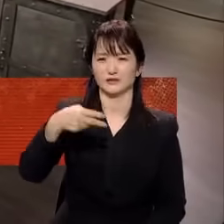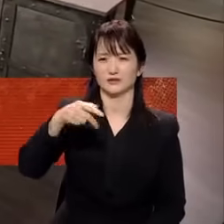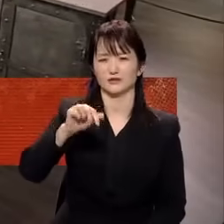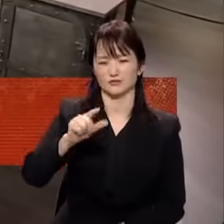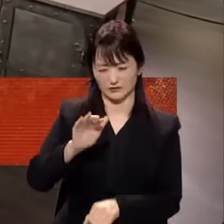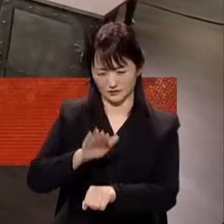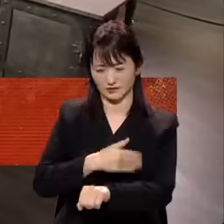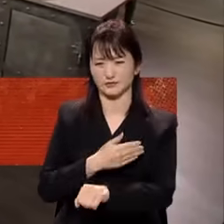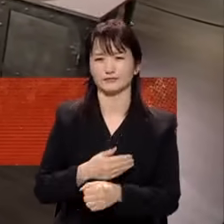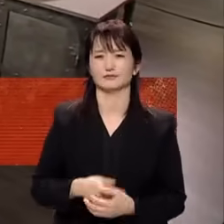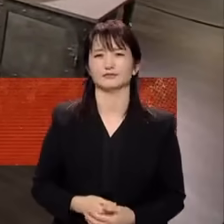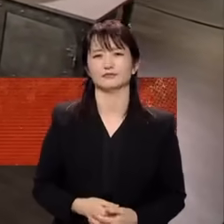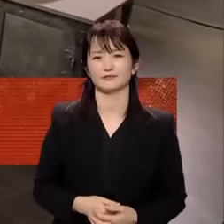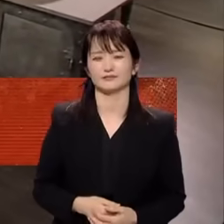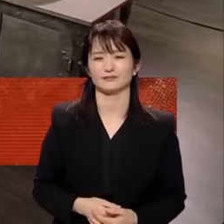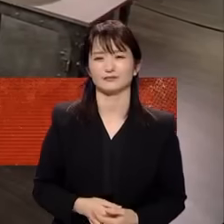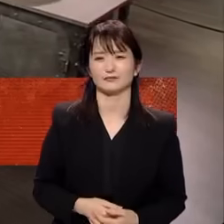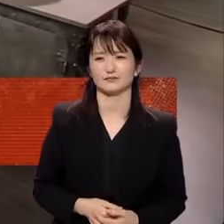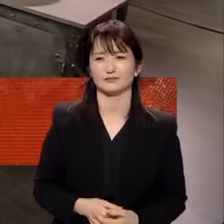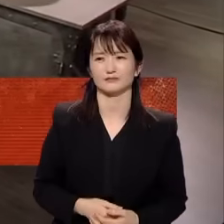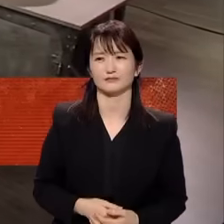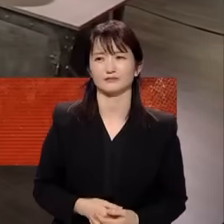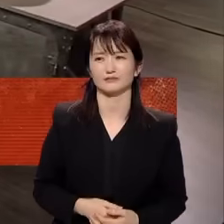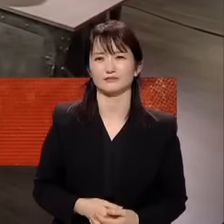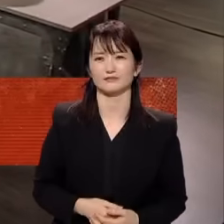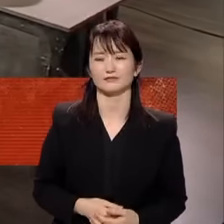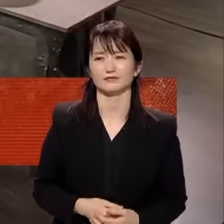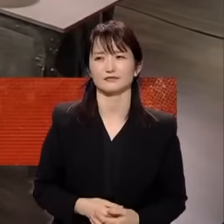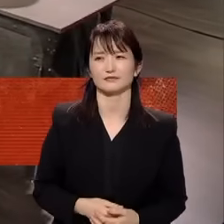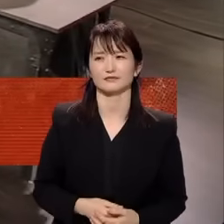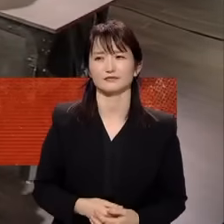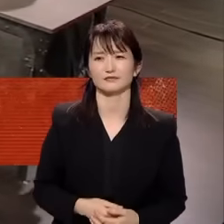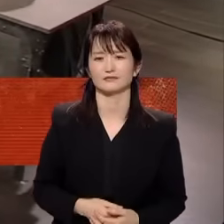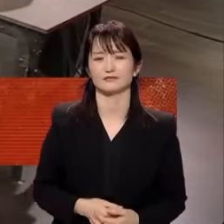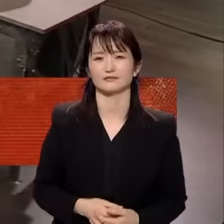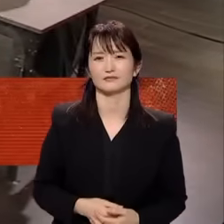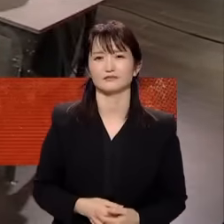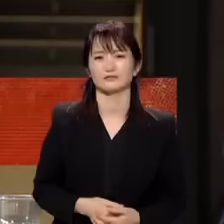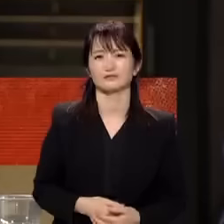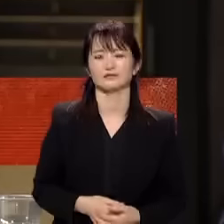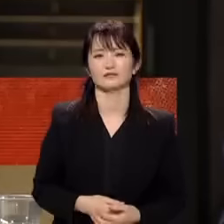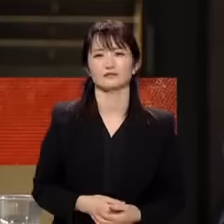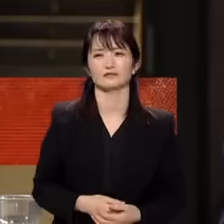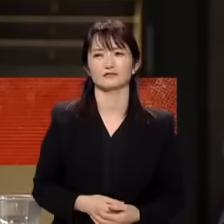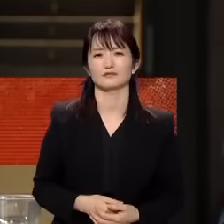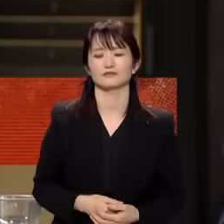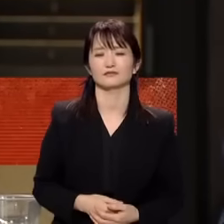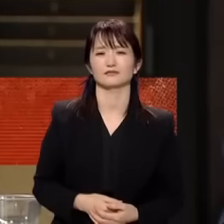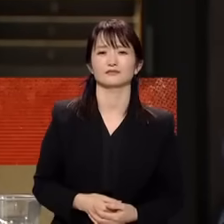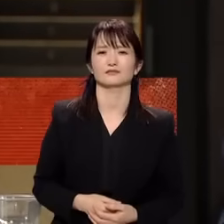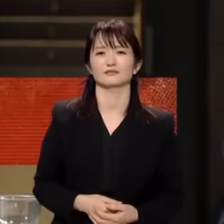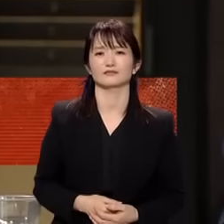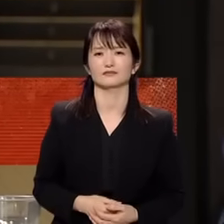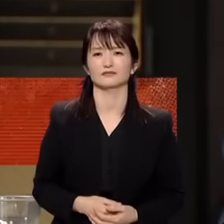예. 네. 성문이가 문제입니다 이거는. 아니, 먼저 말씀하세요. 그러니까 제가 이렇게 뭐 얘기를 하시니까. 그러니까 여기도 마찬가지로 만약에